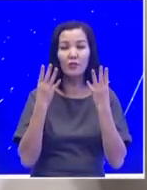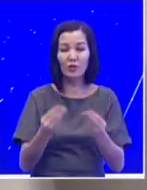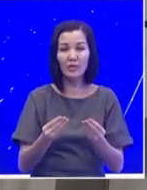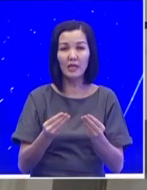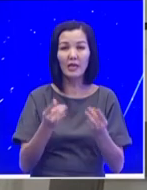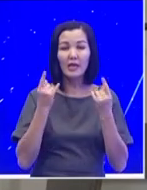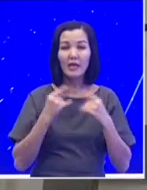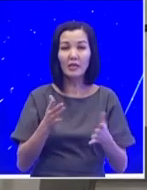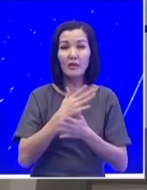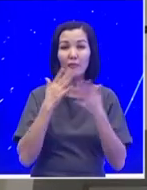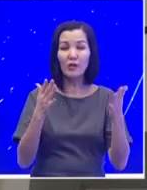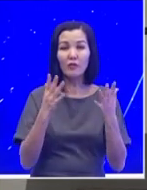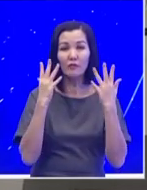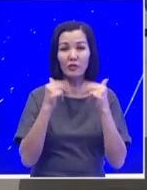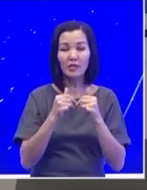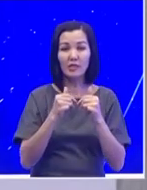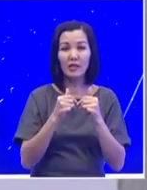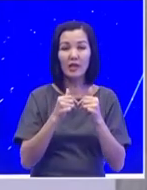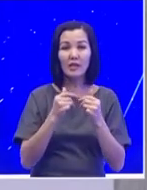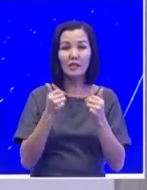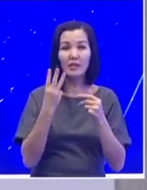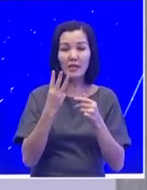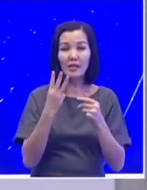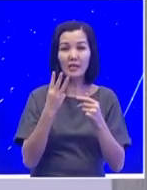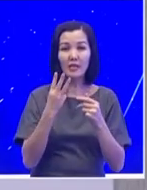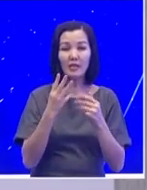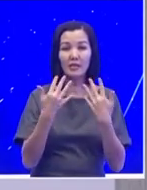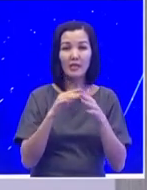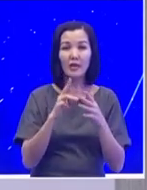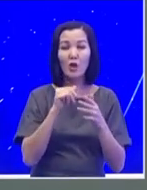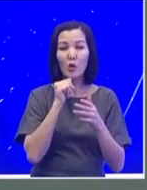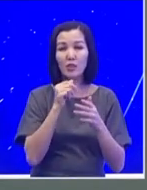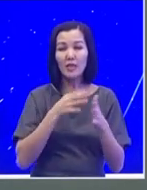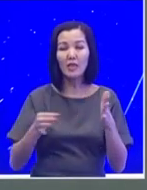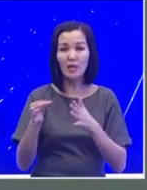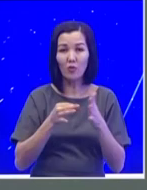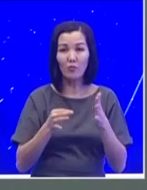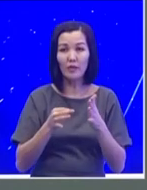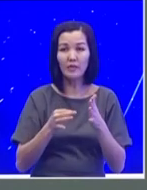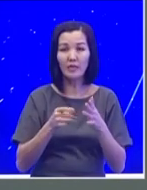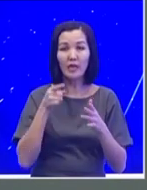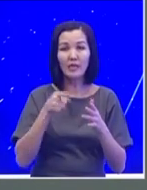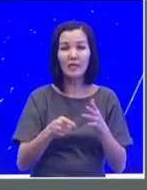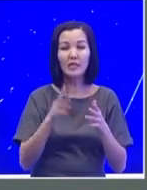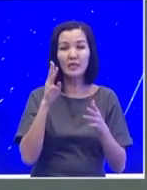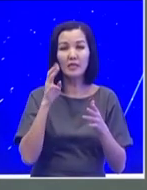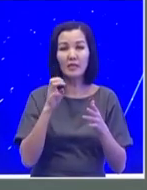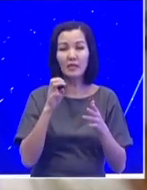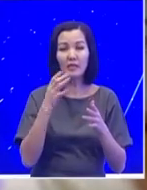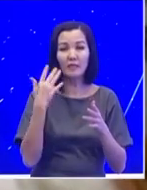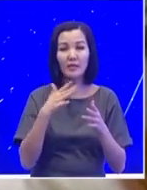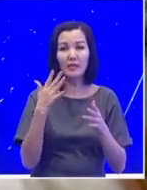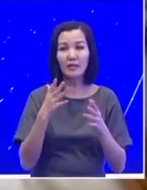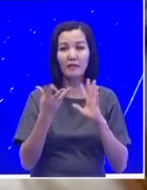рождения самого большого числа двойняшек и тройняшек является село Тагильское в Кустанайской области. На 1350 жителей